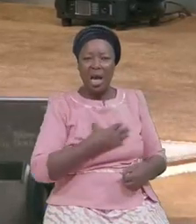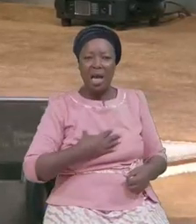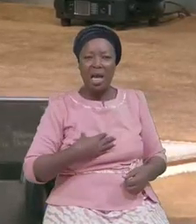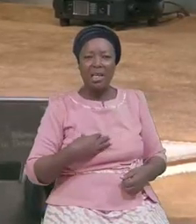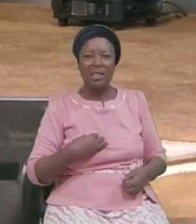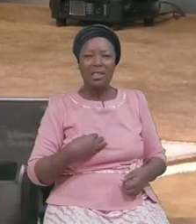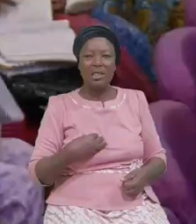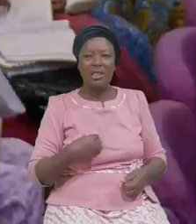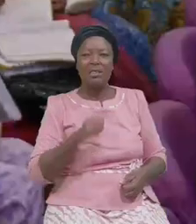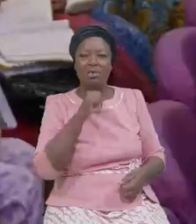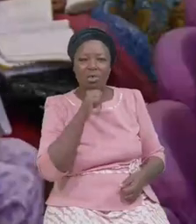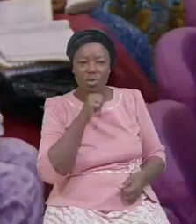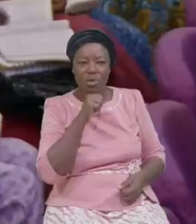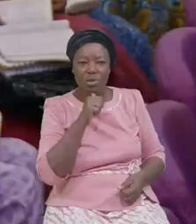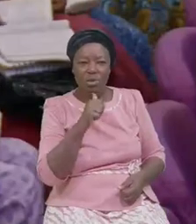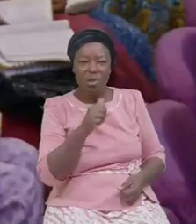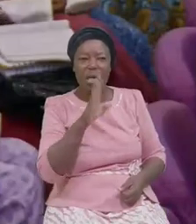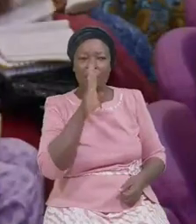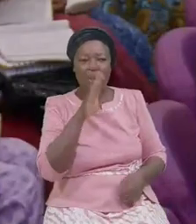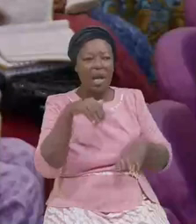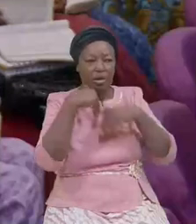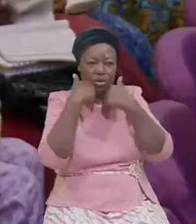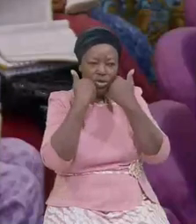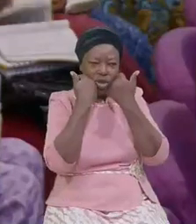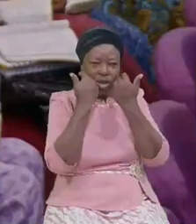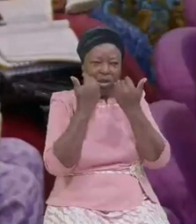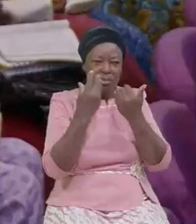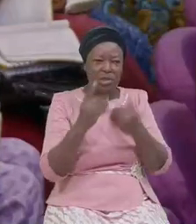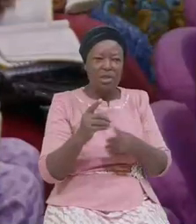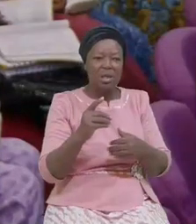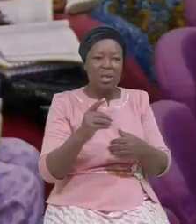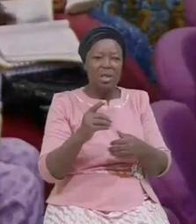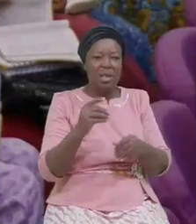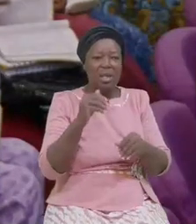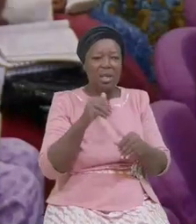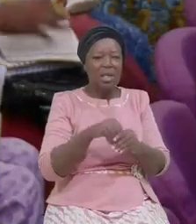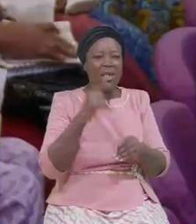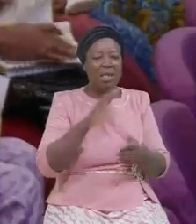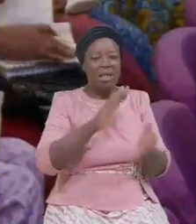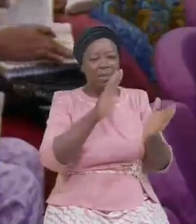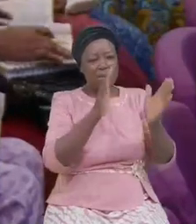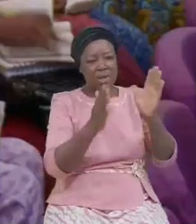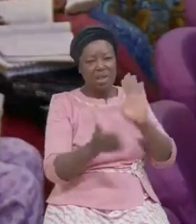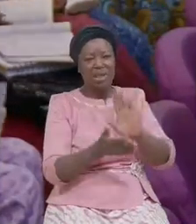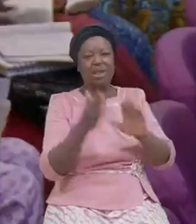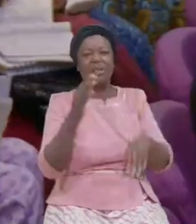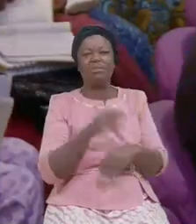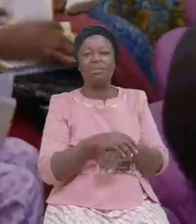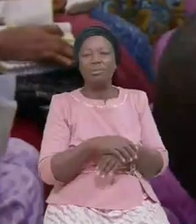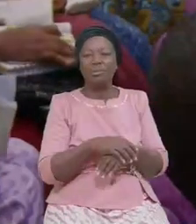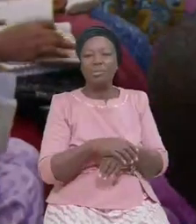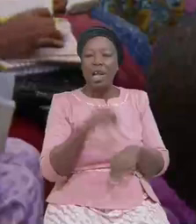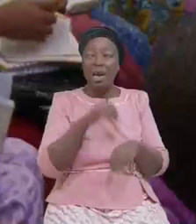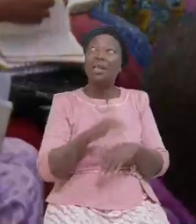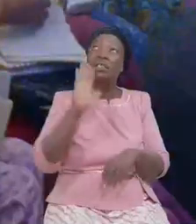de l'assurance et qu'à son avènement, nous ne soyons pas dans la honte. d'être éloigné. La raison, c'est qu'il